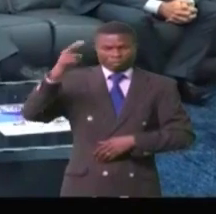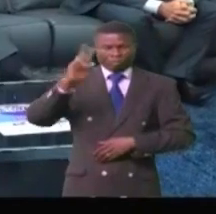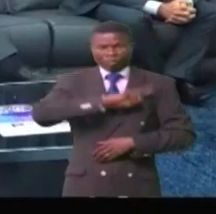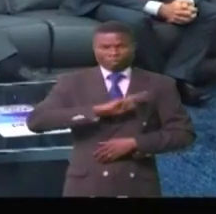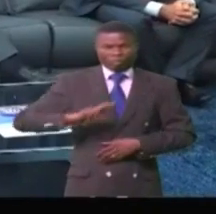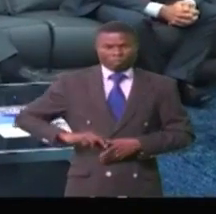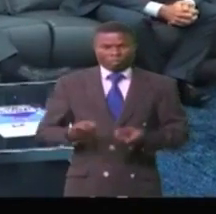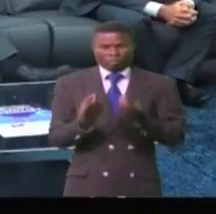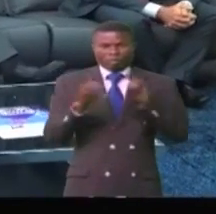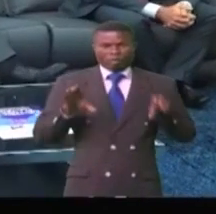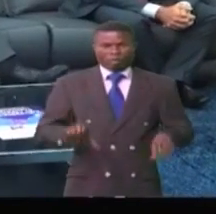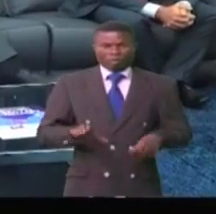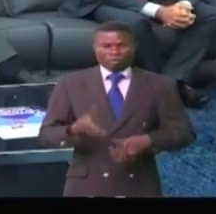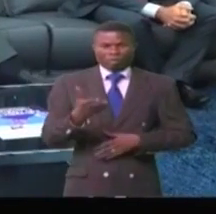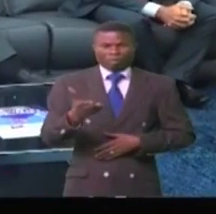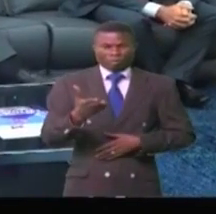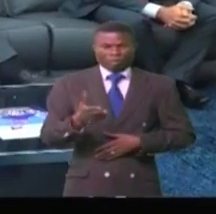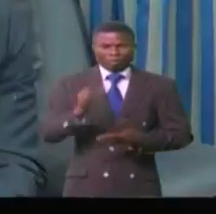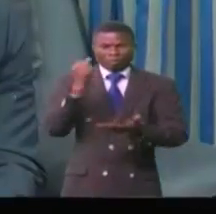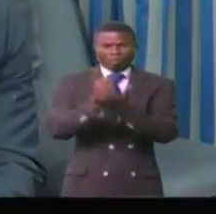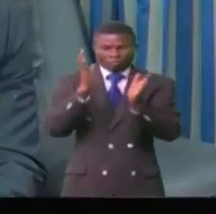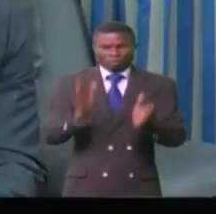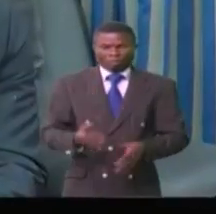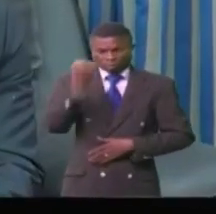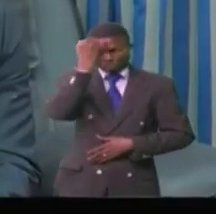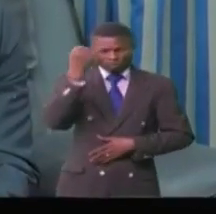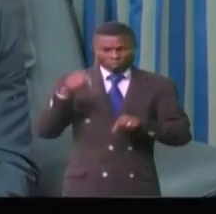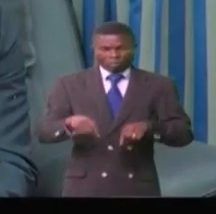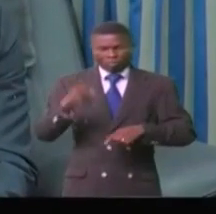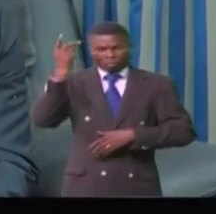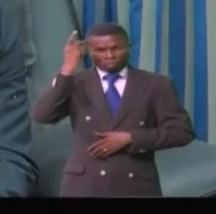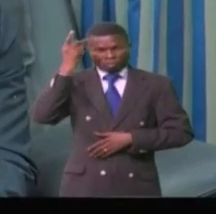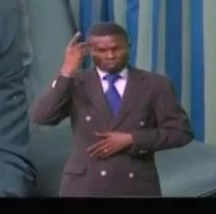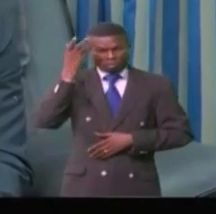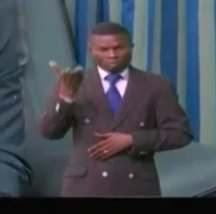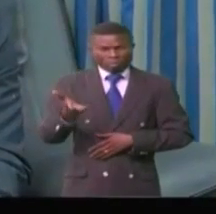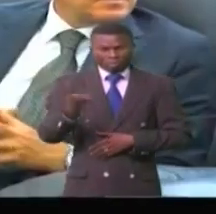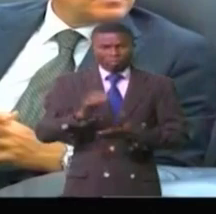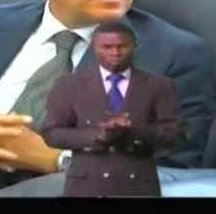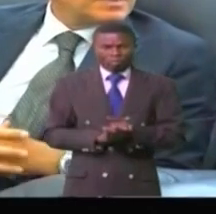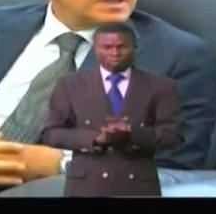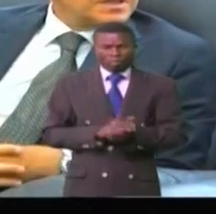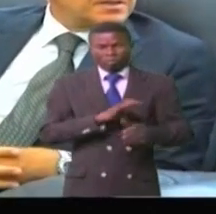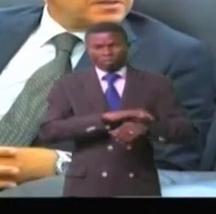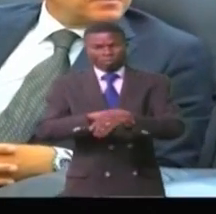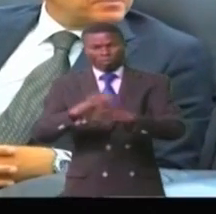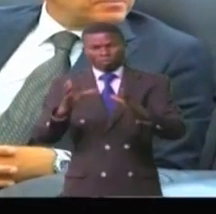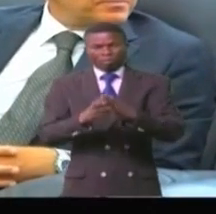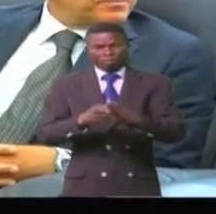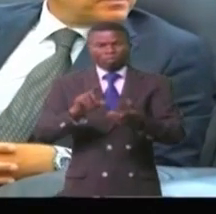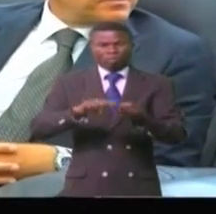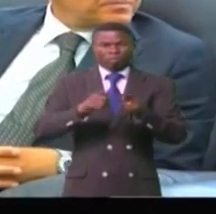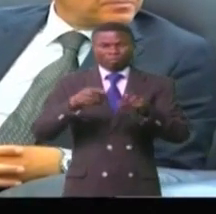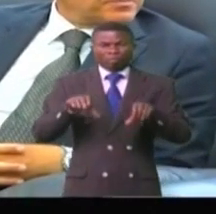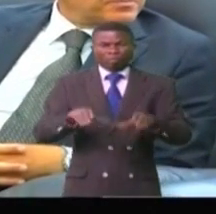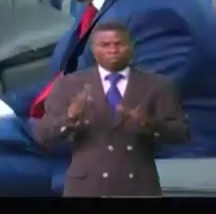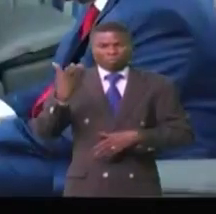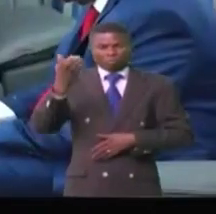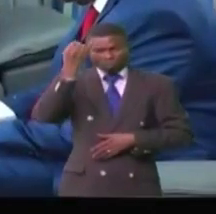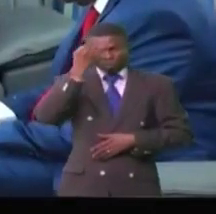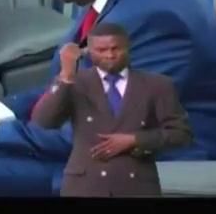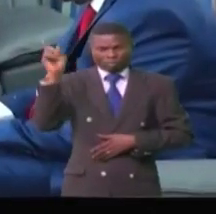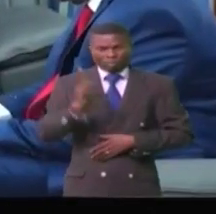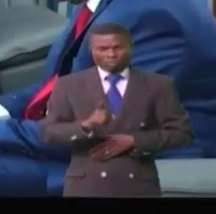République démocratique du Congo. Son ambassadeur à Kinshasa, Alberto Petrangeli, accompagné d'autres compatriotes de son pays, est